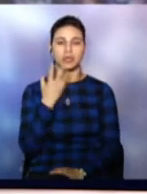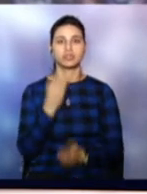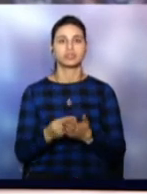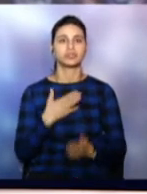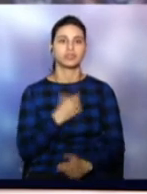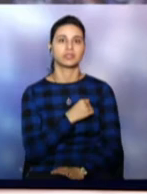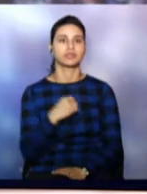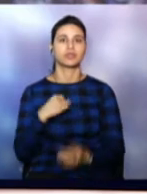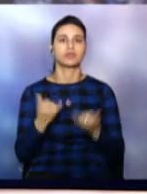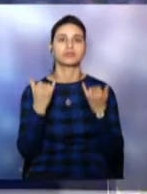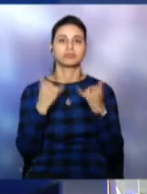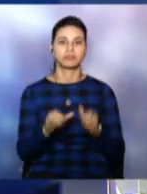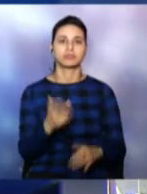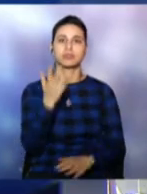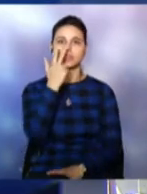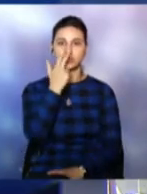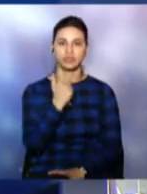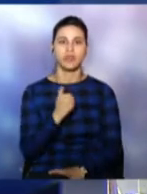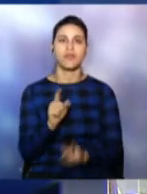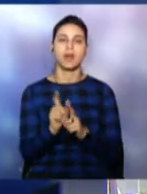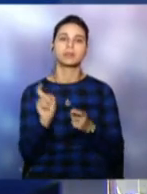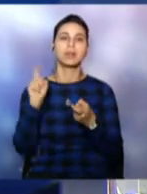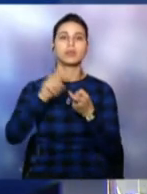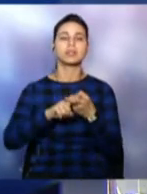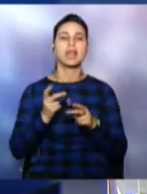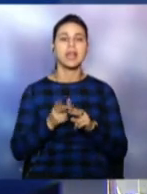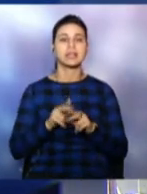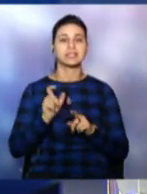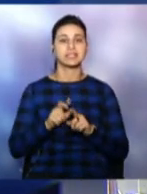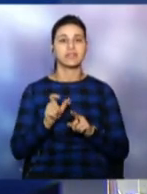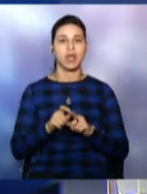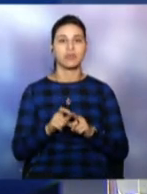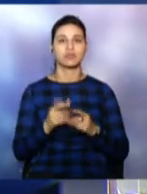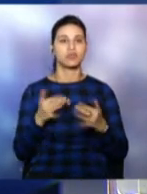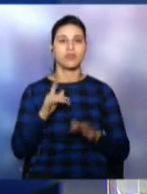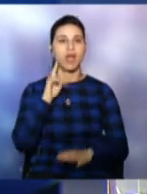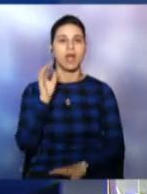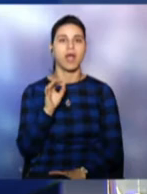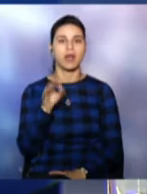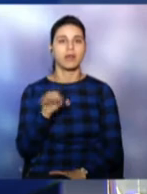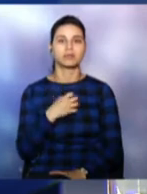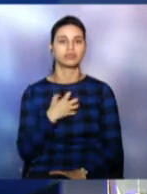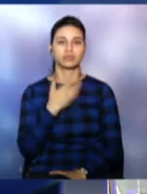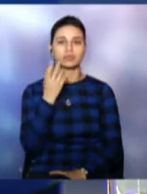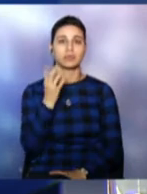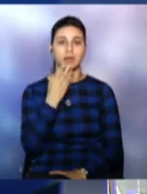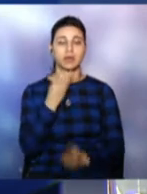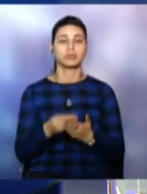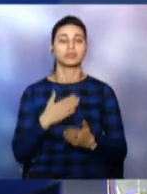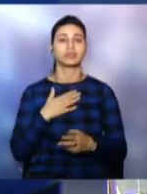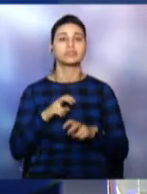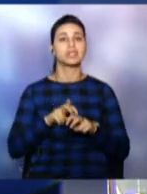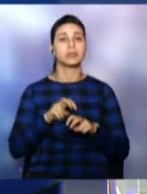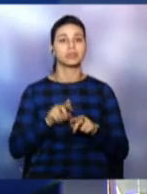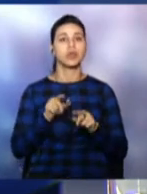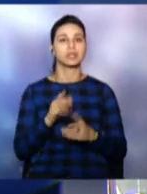დაუნებურად მიჩვევა, დამოკიდებულება, ეს ტერმინები პრინციპში აღარ არის თითქოს აქტუალური, მაგრამ ჩვენთვის სამედიცინო